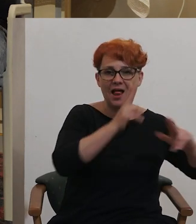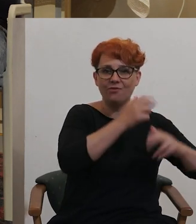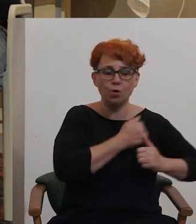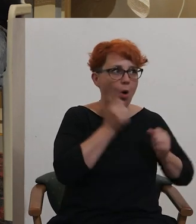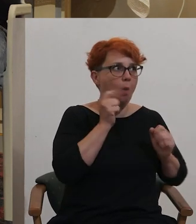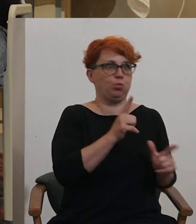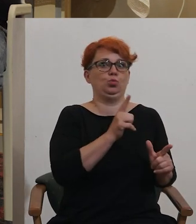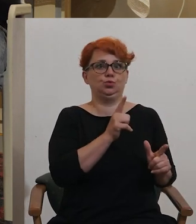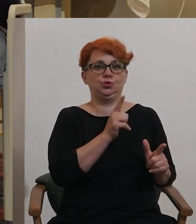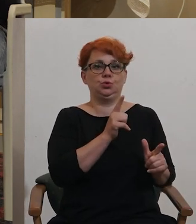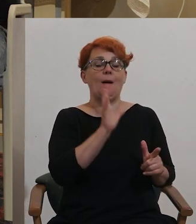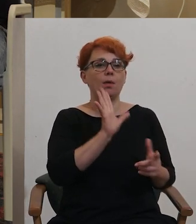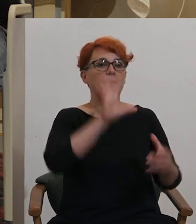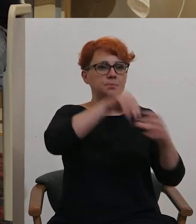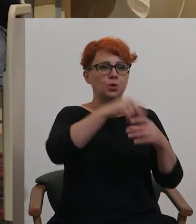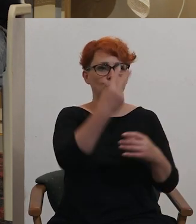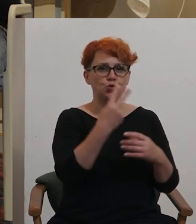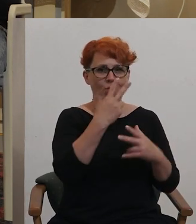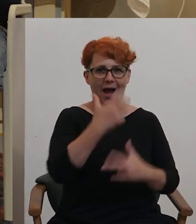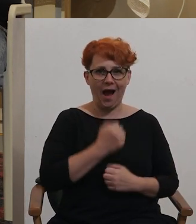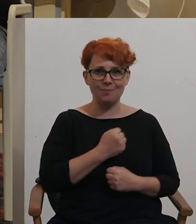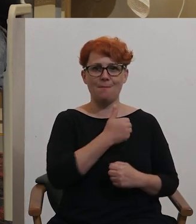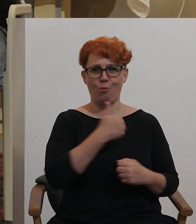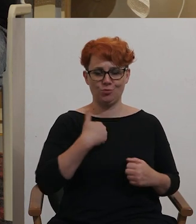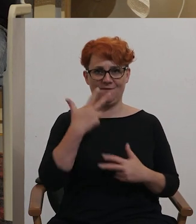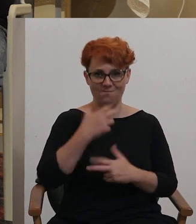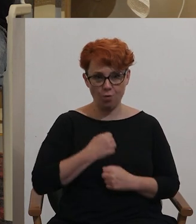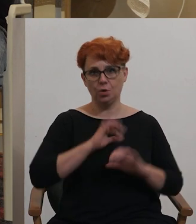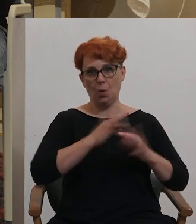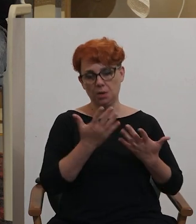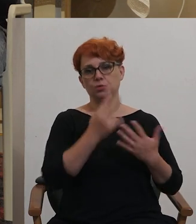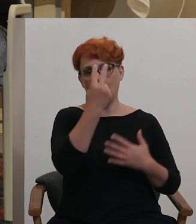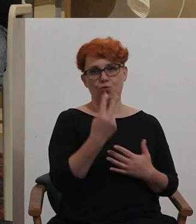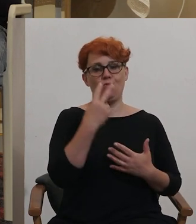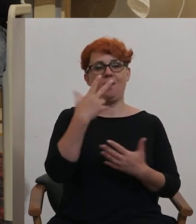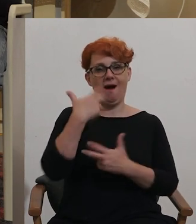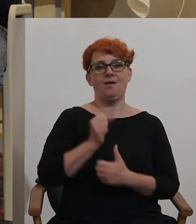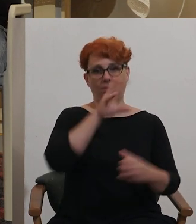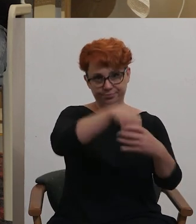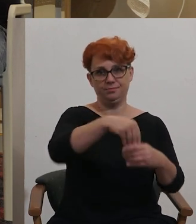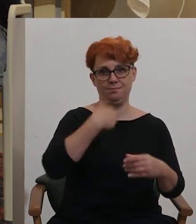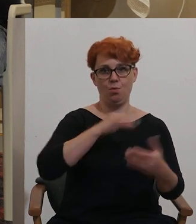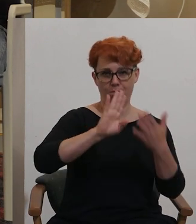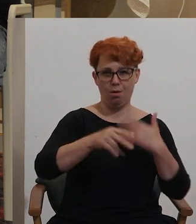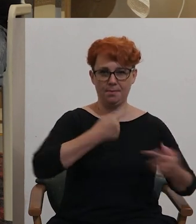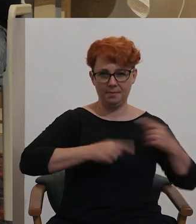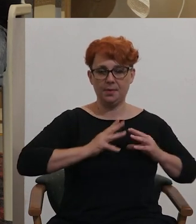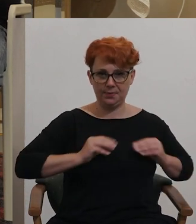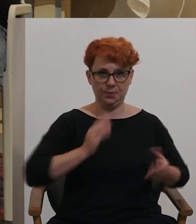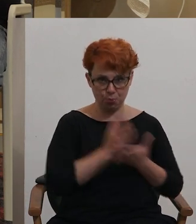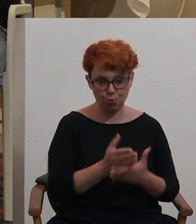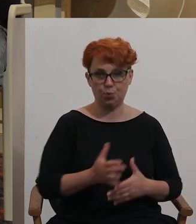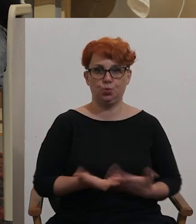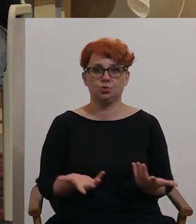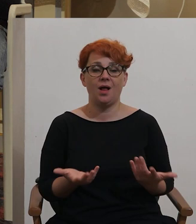wcielono go do II Armii Wojska Polskiego i po prostu został żołnierzem II Armii. Tych sytuacji,